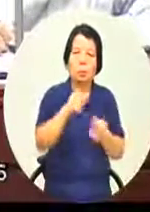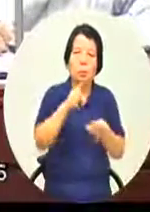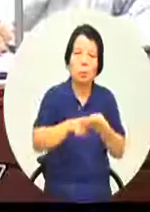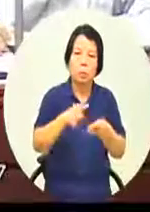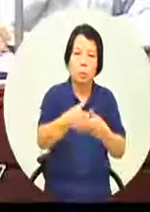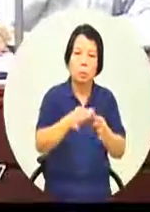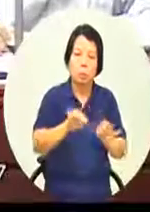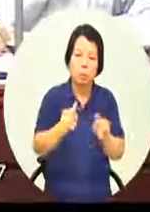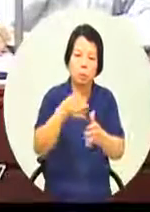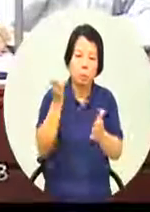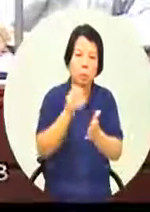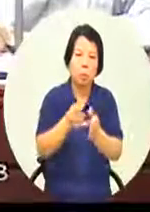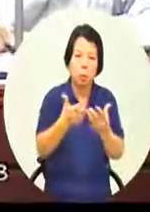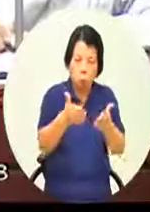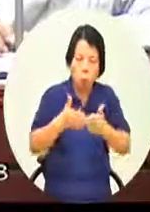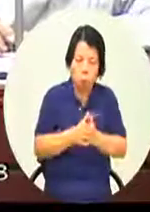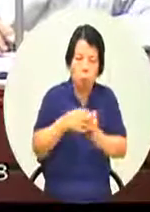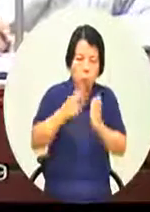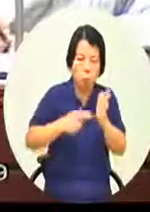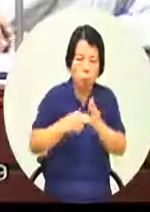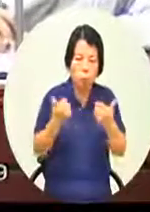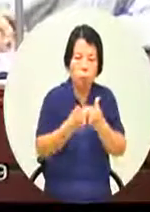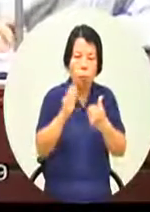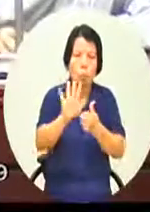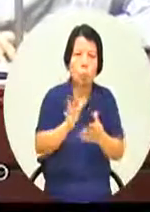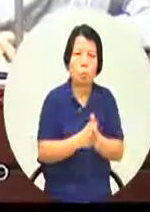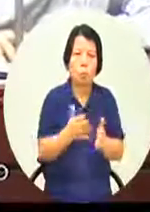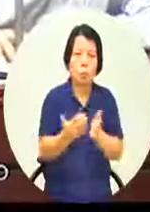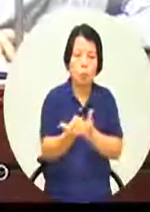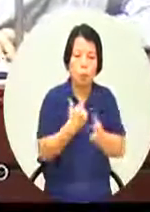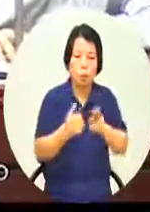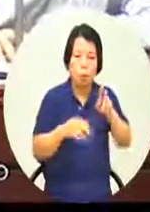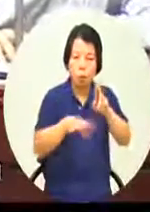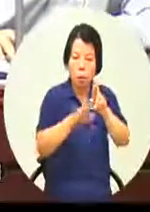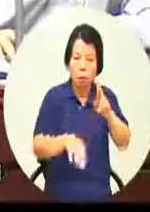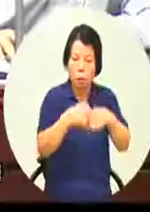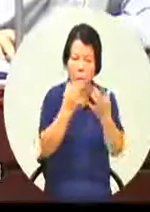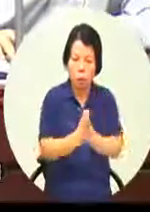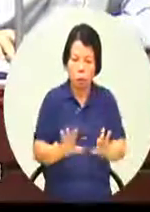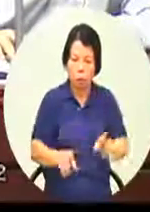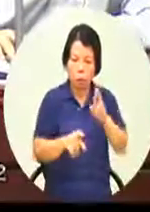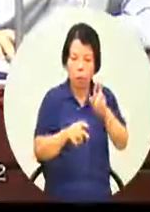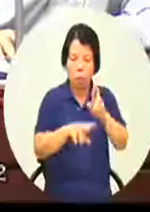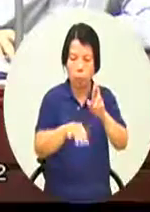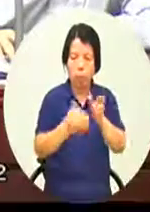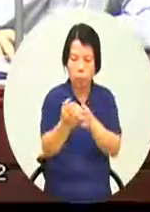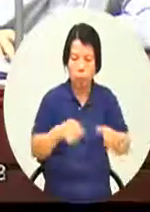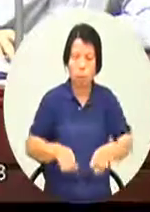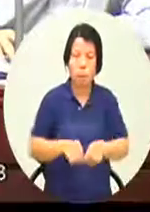方讲说十二月底会开工，我们应该可以提前到十一月底前应该就可以开工。